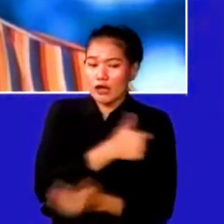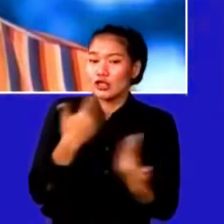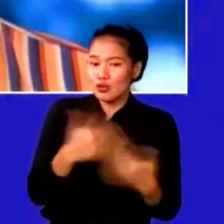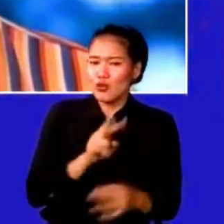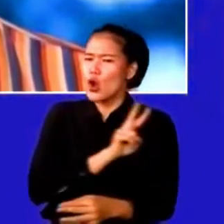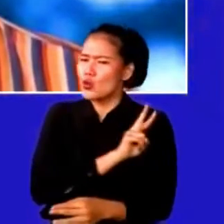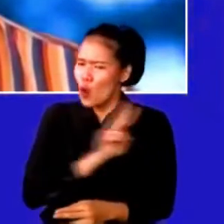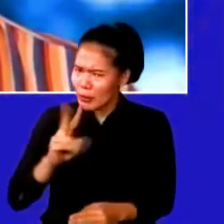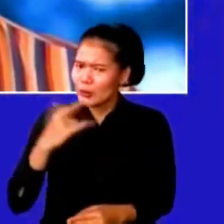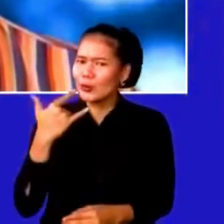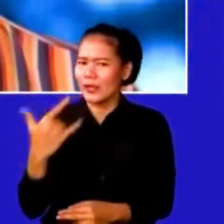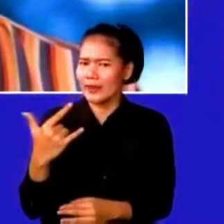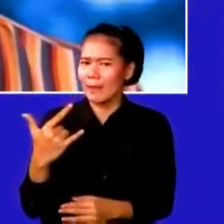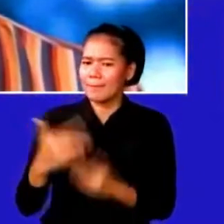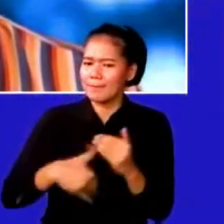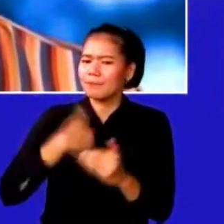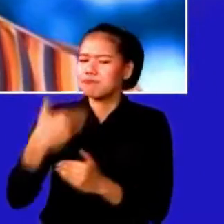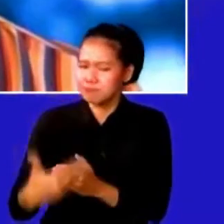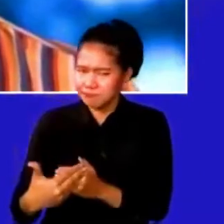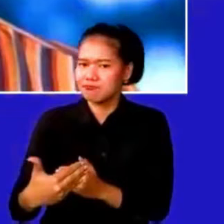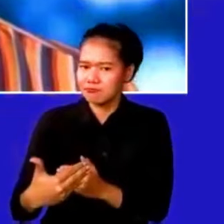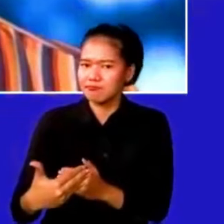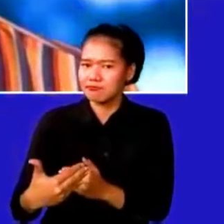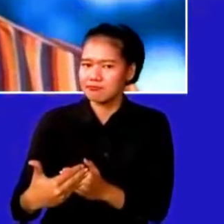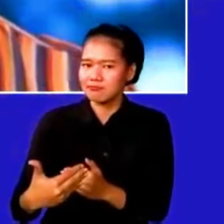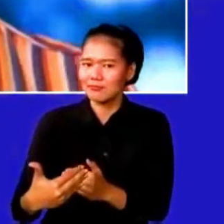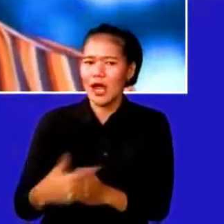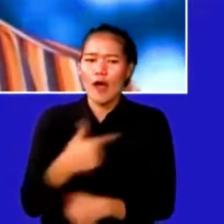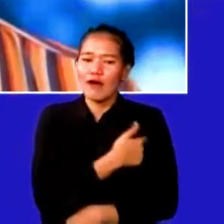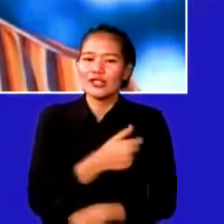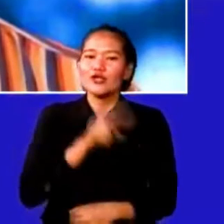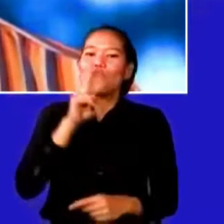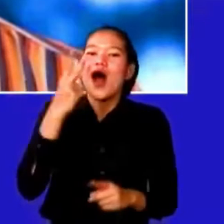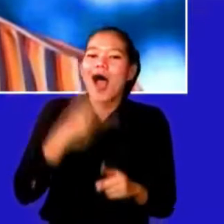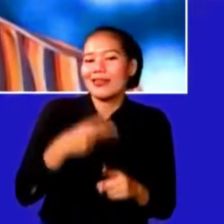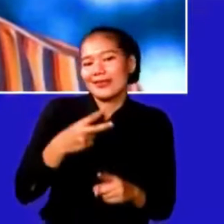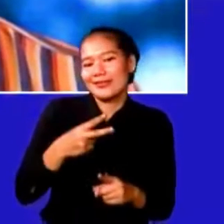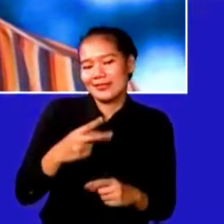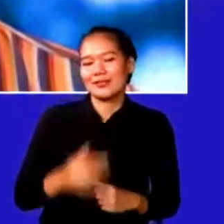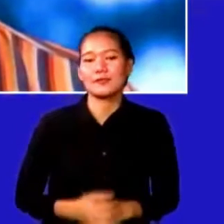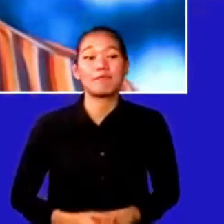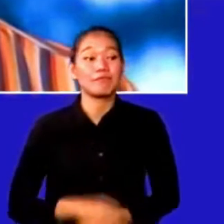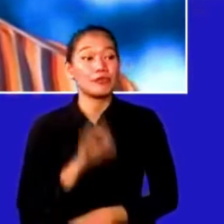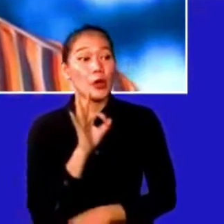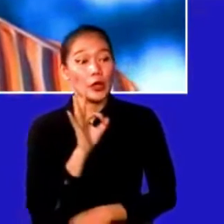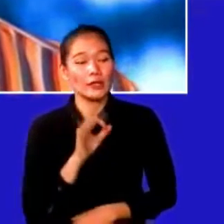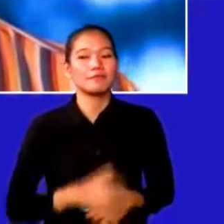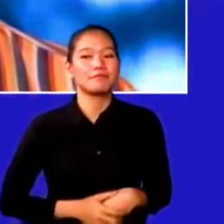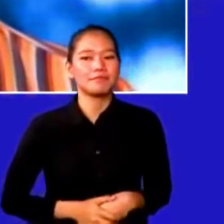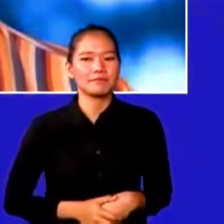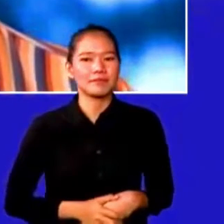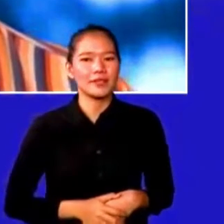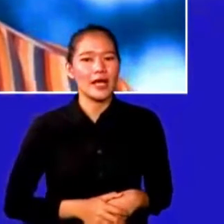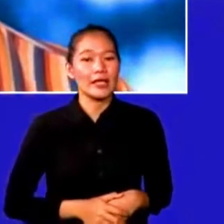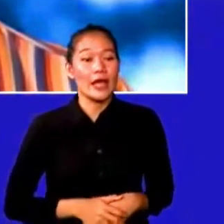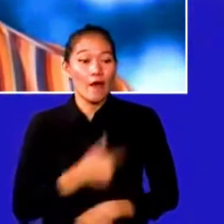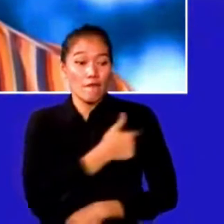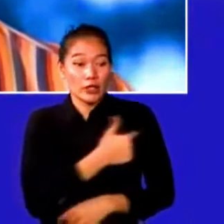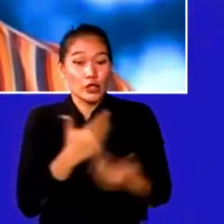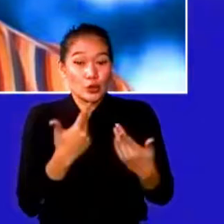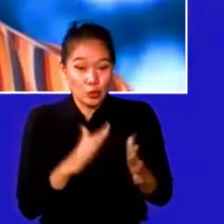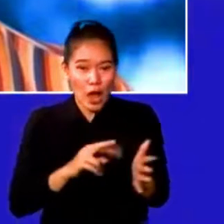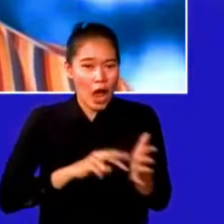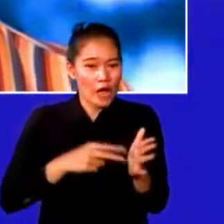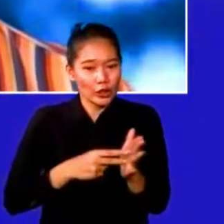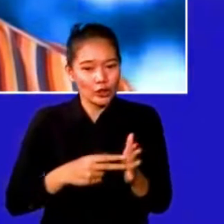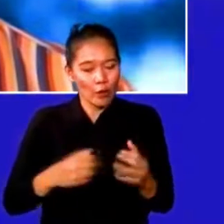minggu ya profil Minggu setelah divaksinasi yang kedua Ya baiklah nasi hasil dua Oke Jadi intinya setelah vaksinasi